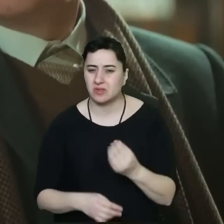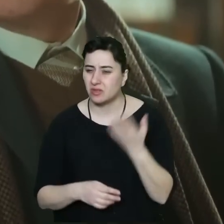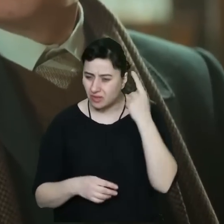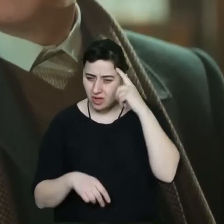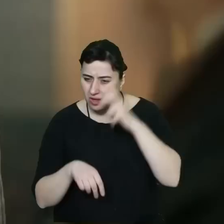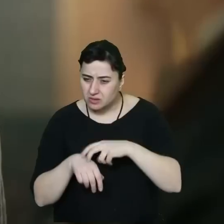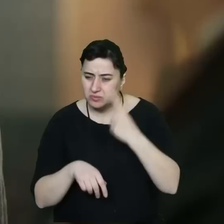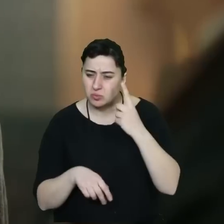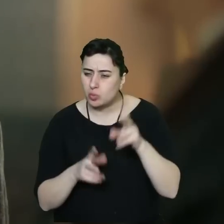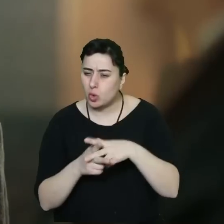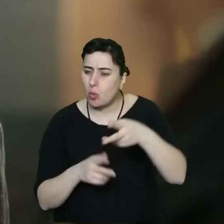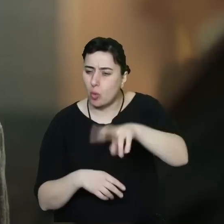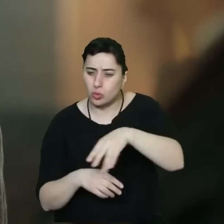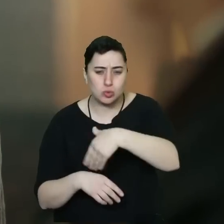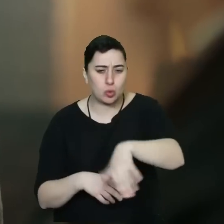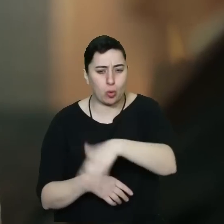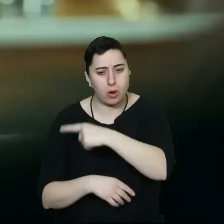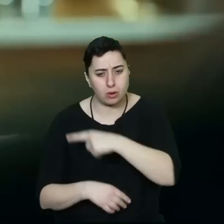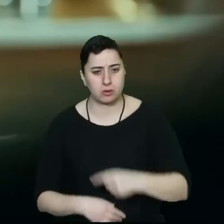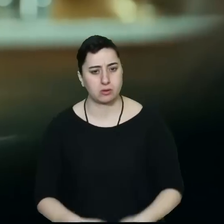şuralarda biri öldürülmüştü ya. O.